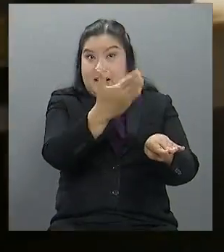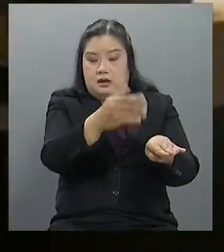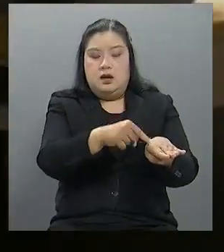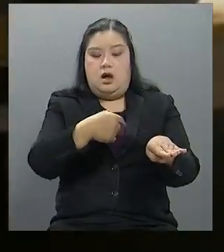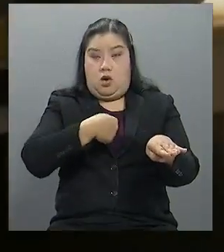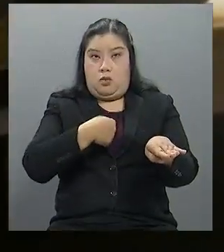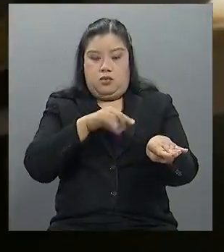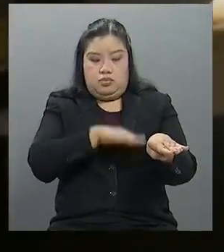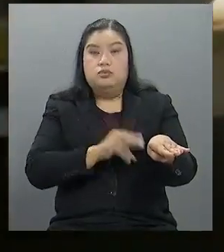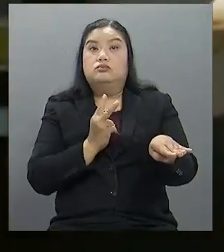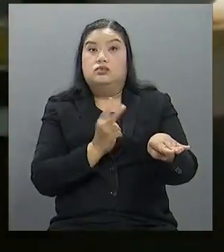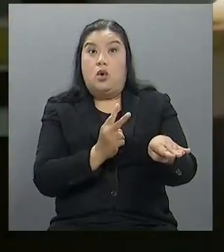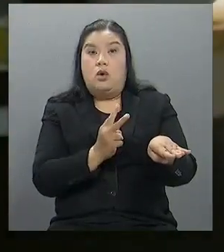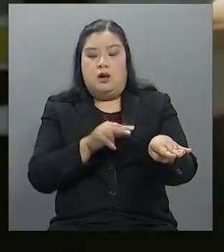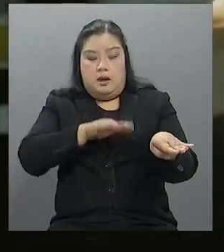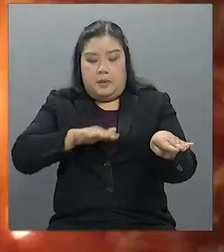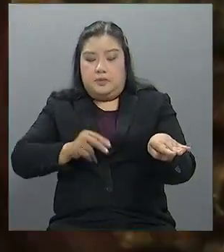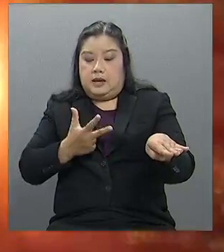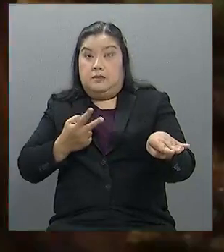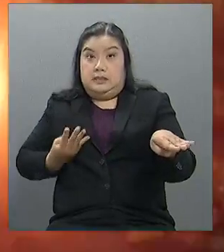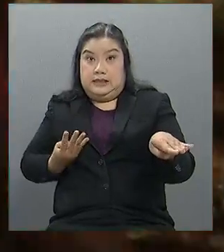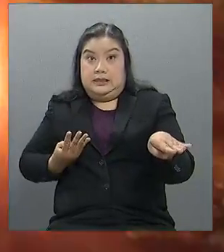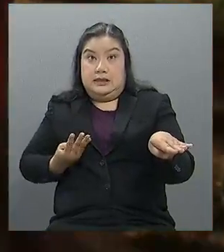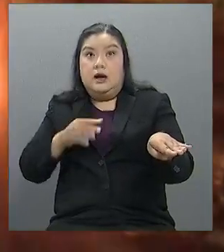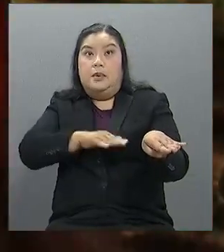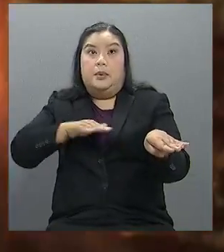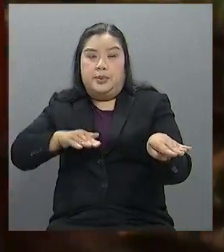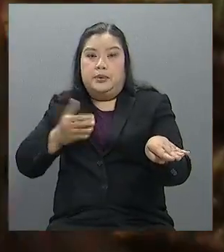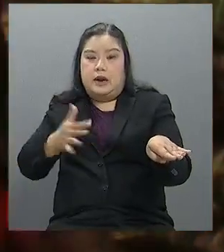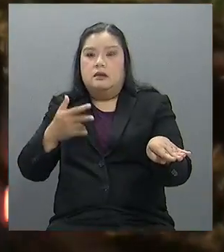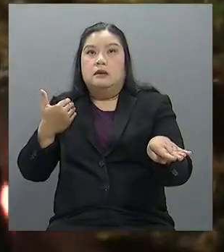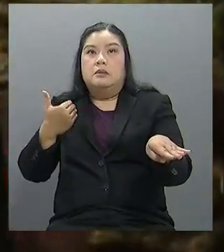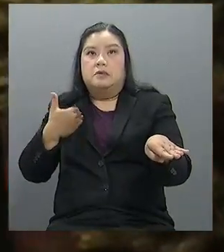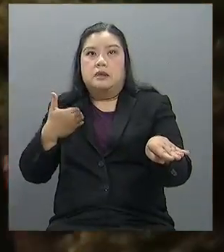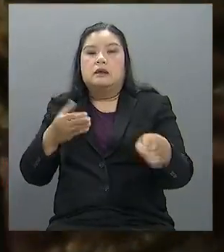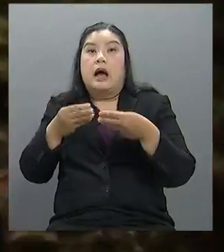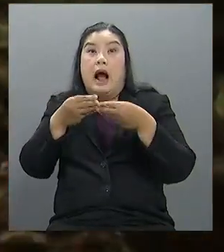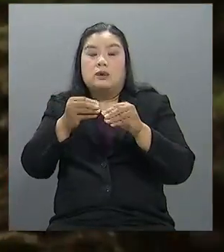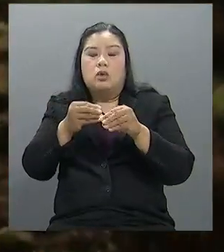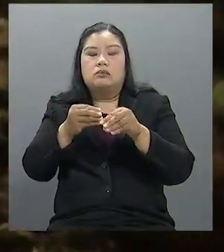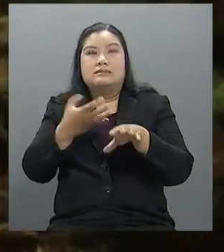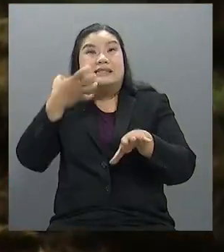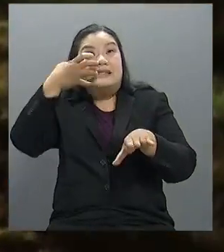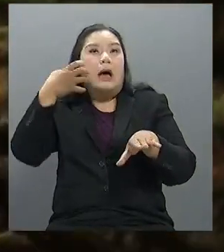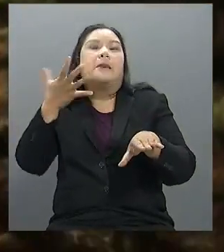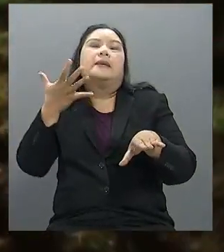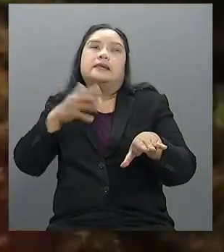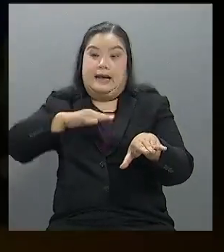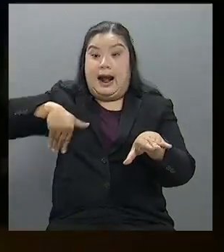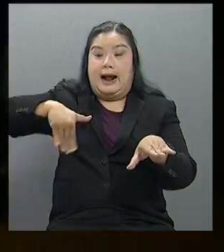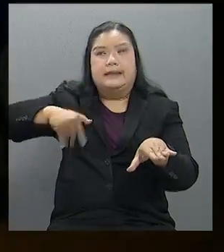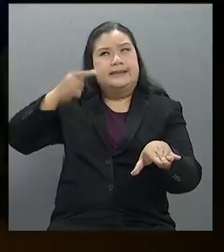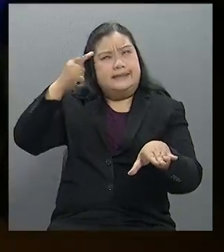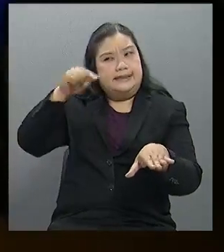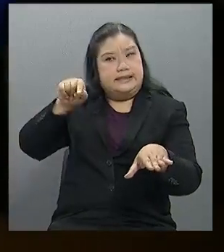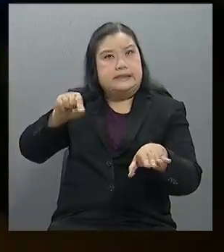รวมกันเนี่ยนะคะก็เป็น4คันนะโชคดีอีก3คันหลังเนี่ยกระจกไม่แตกนะคะซึ่งผู้ก่อเหตุน่าจะเป็นเด็กวัยรุ่นละแวกนี้ล่ะค่ะ